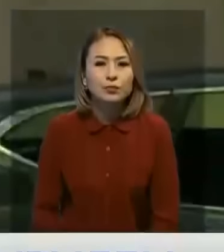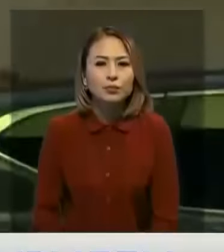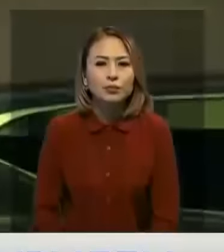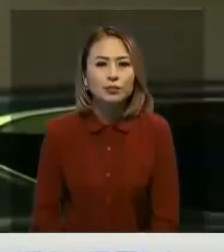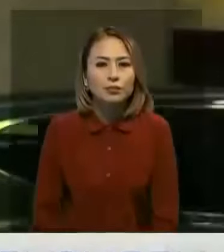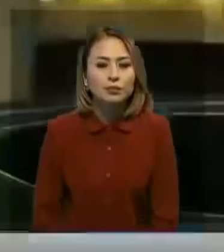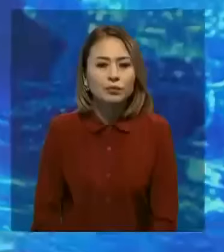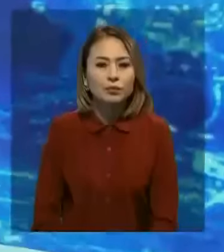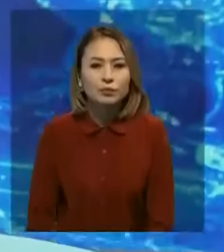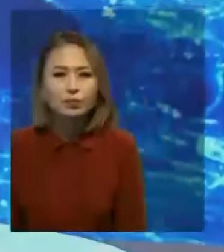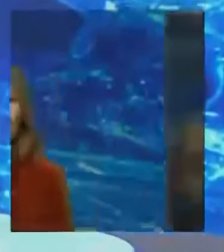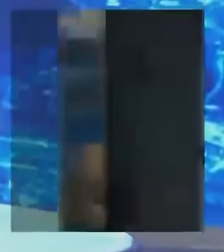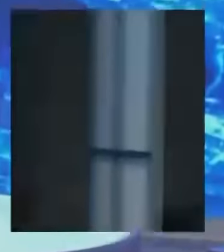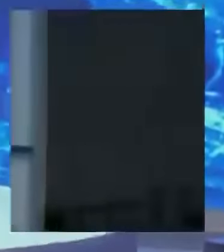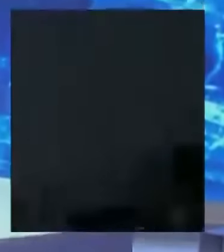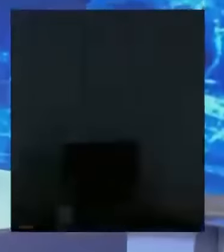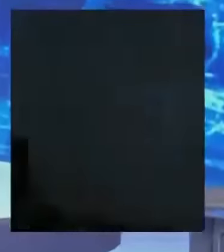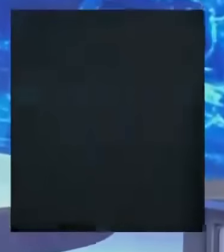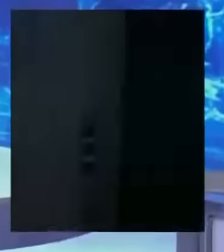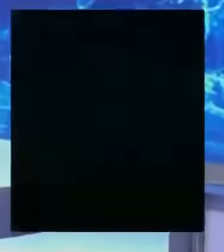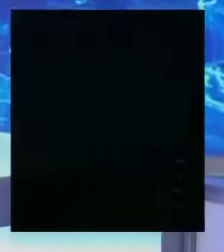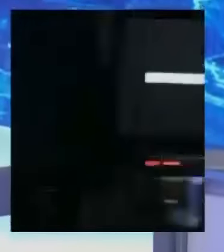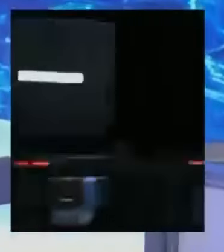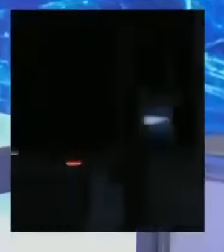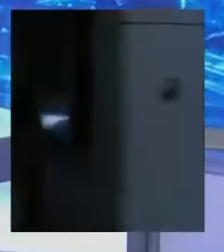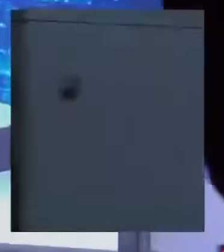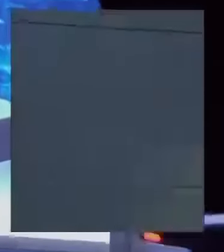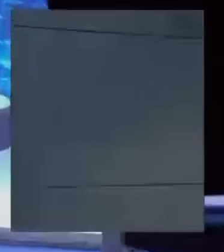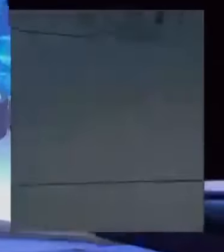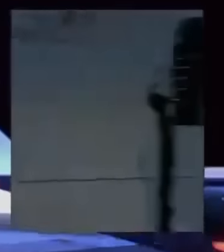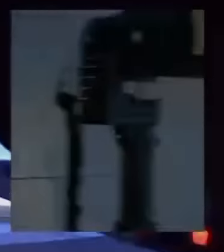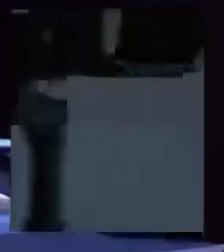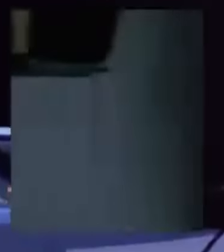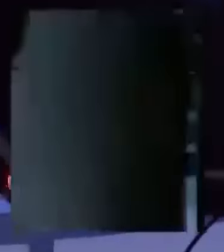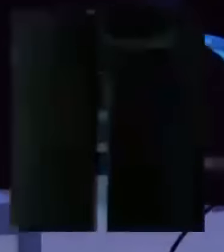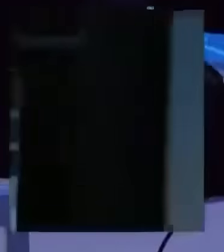Құрметті көрермендер, әзірге айтарымыз осы. Назарларыңызға рахмет.